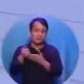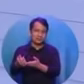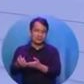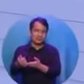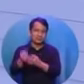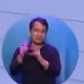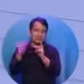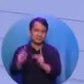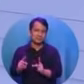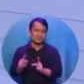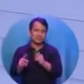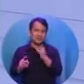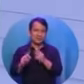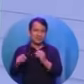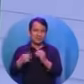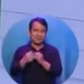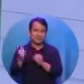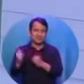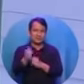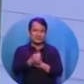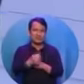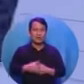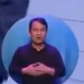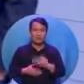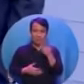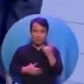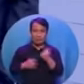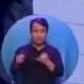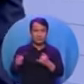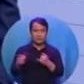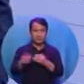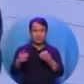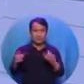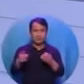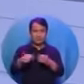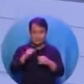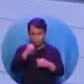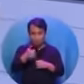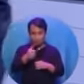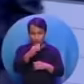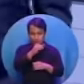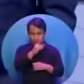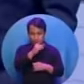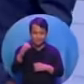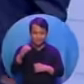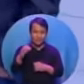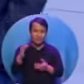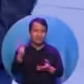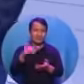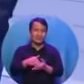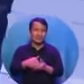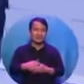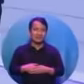pa kaysa sa dito. Dahil, yan po'y maging 100,000 pesos tomorrow!